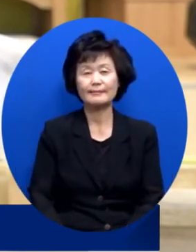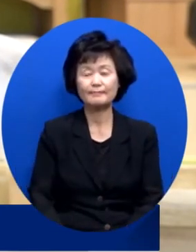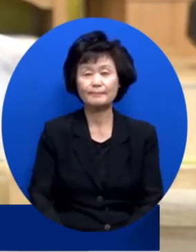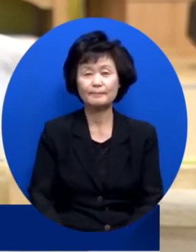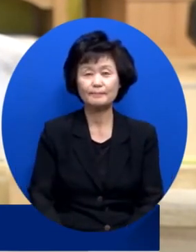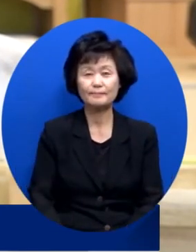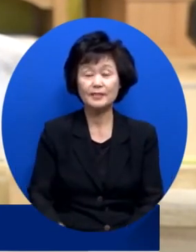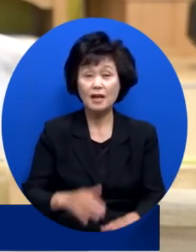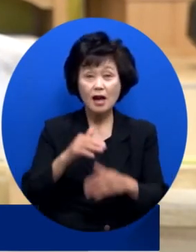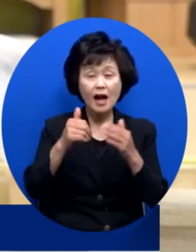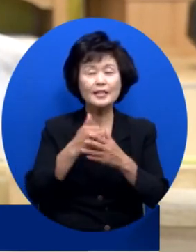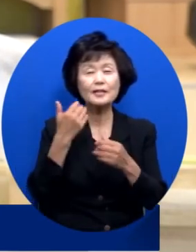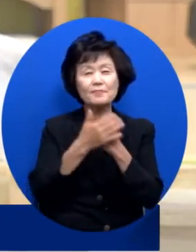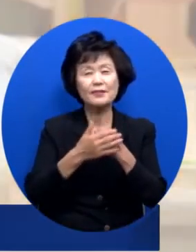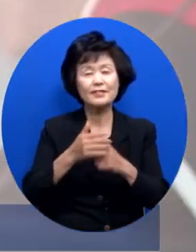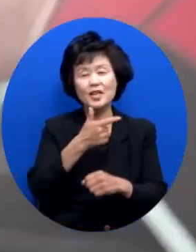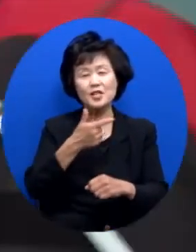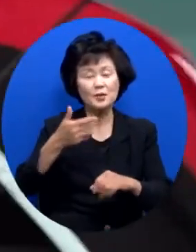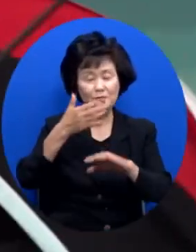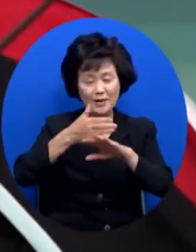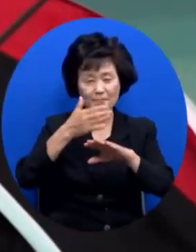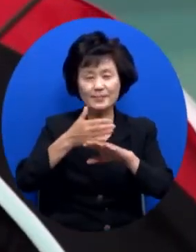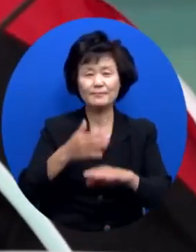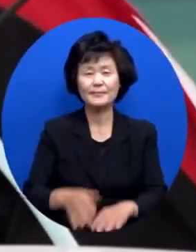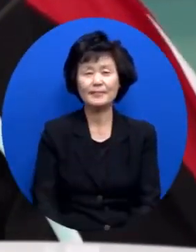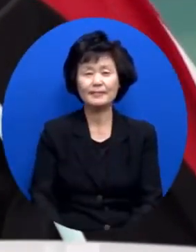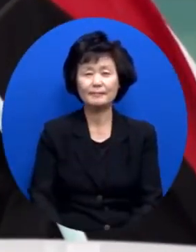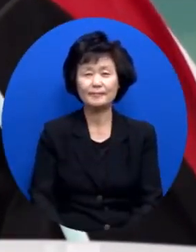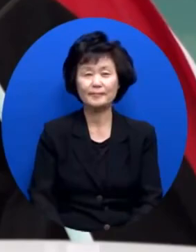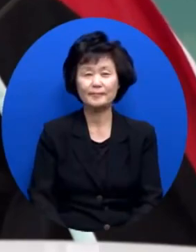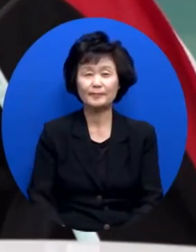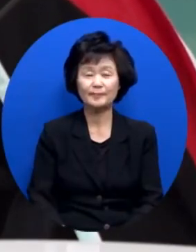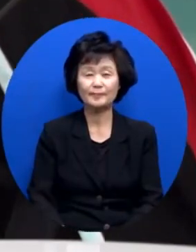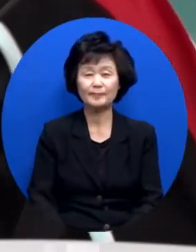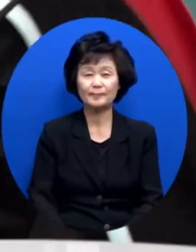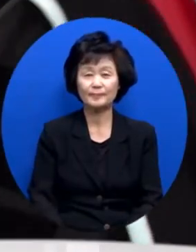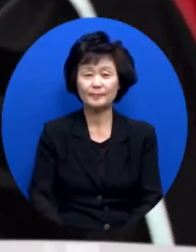그렇게 됐습니다. 하나님 은혜 감사하죠. CTS 뉴스 최대진입니다.